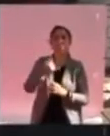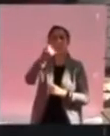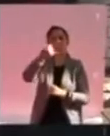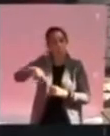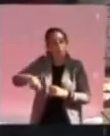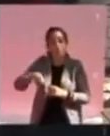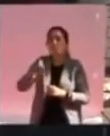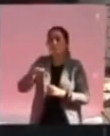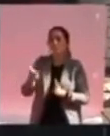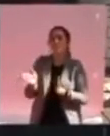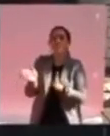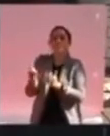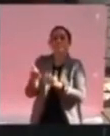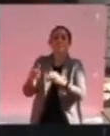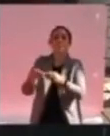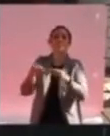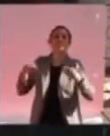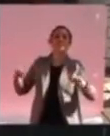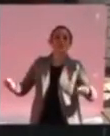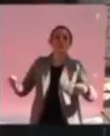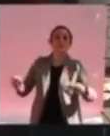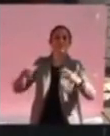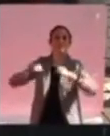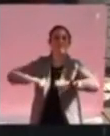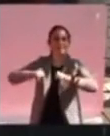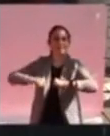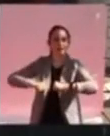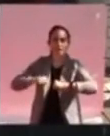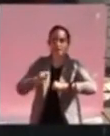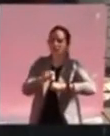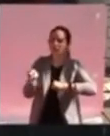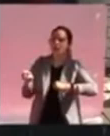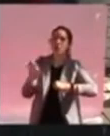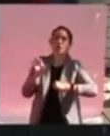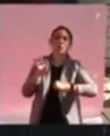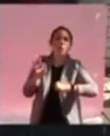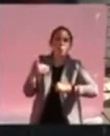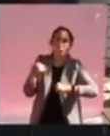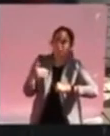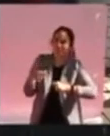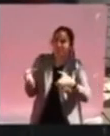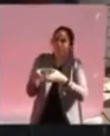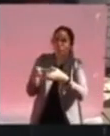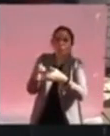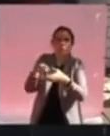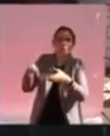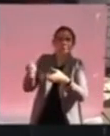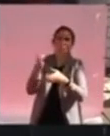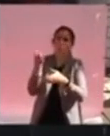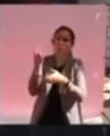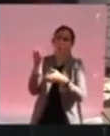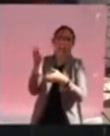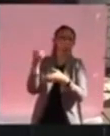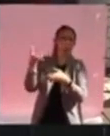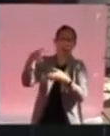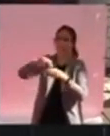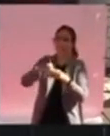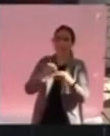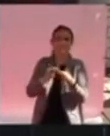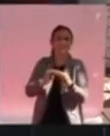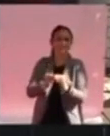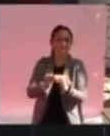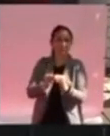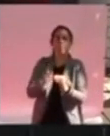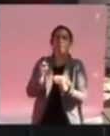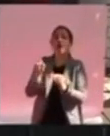sanitarie elemento di indiscutibile valore del sistema che negli ultimi 20 anni hanno maturato